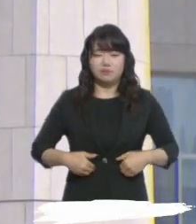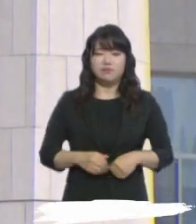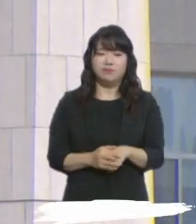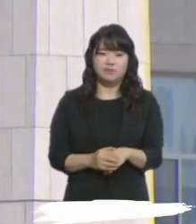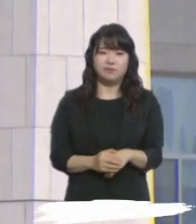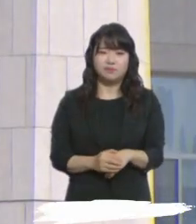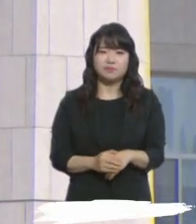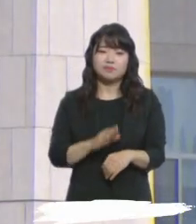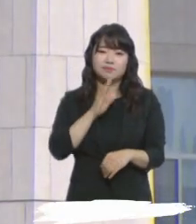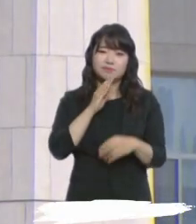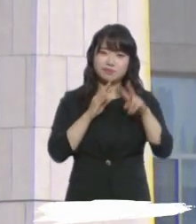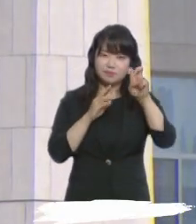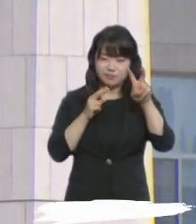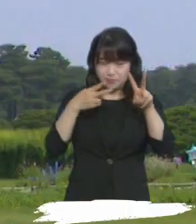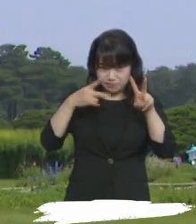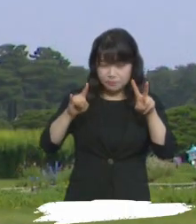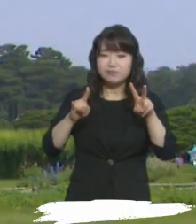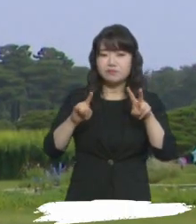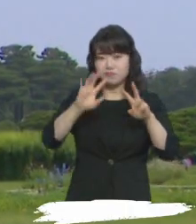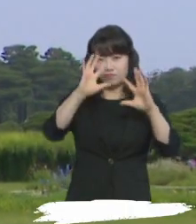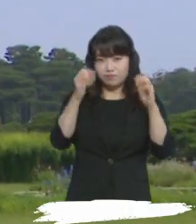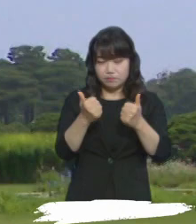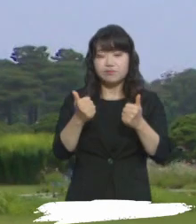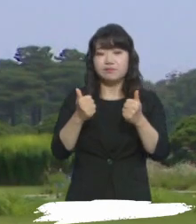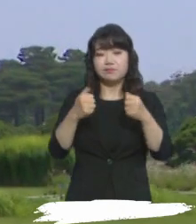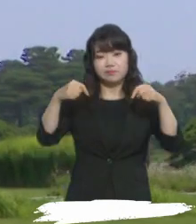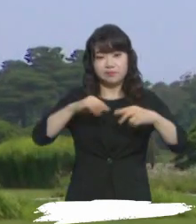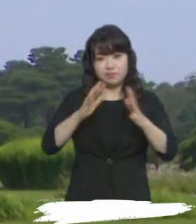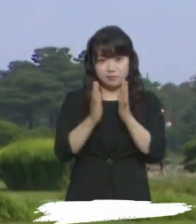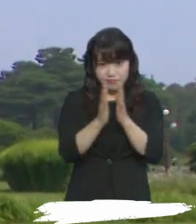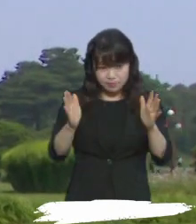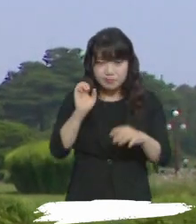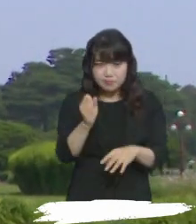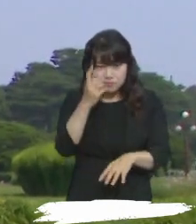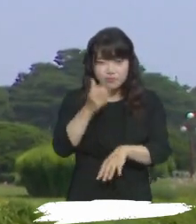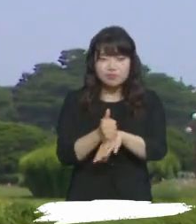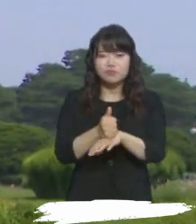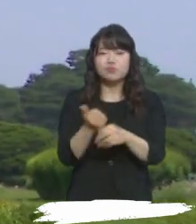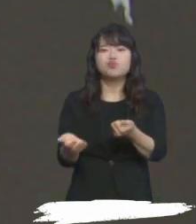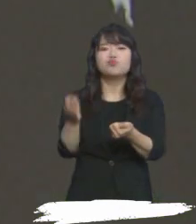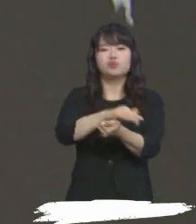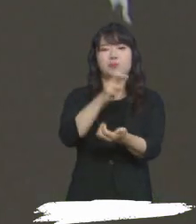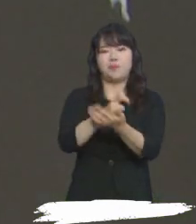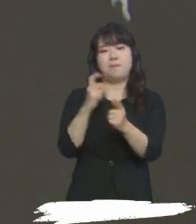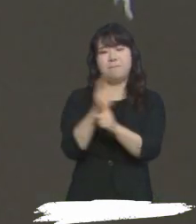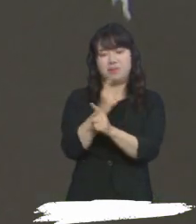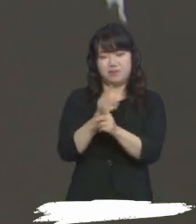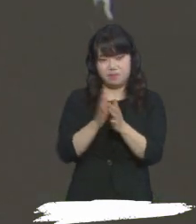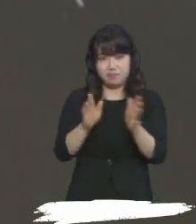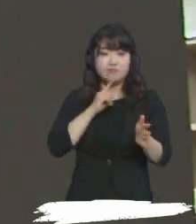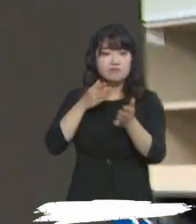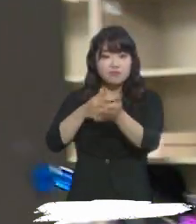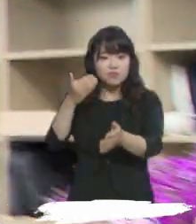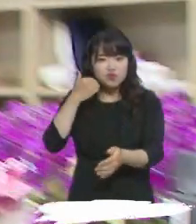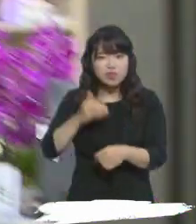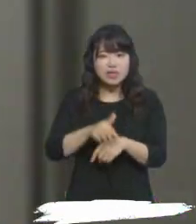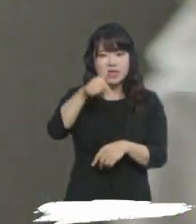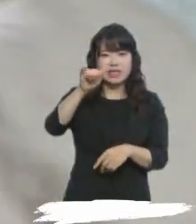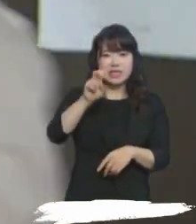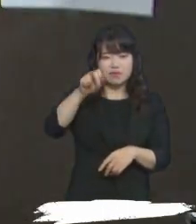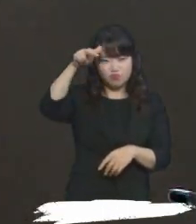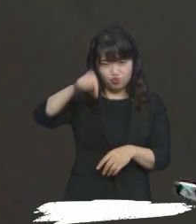22대 국회에서도 개원과 동시에 국립묘지법 개정이 추진됩니다. 대표 발의자는 백범